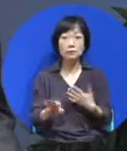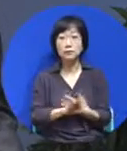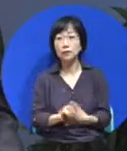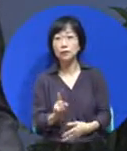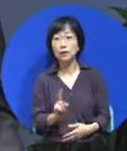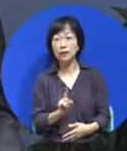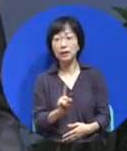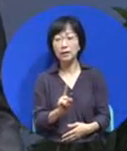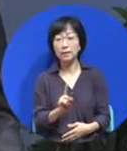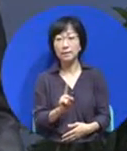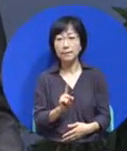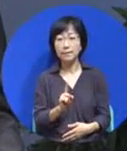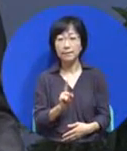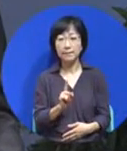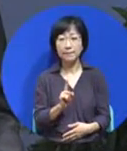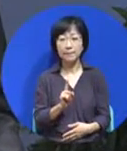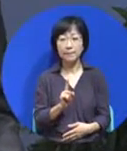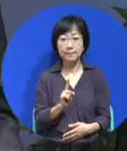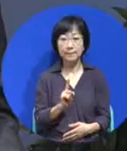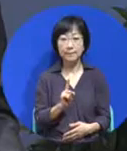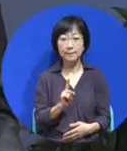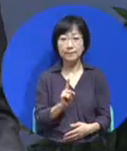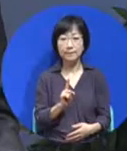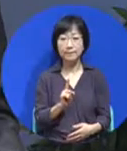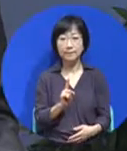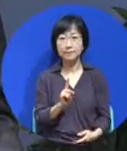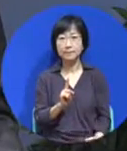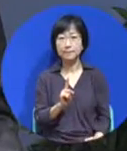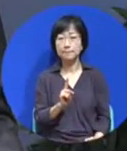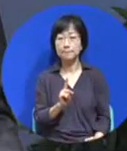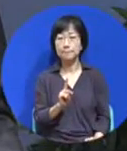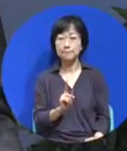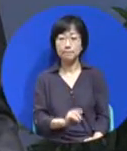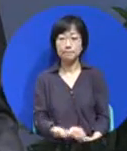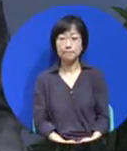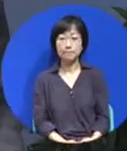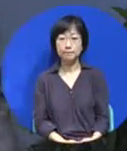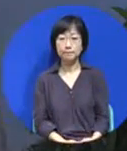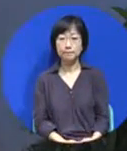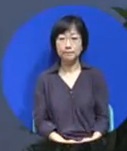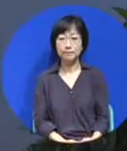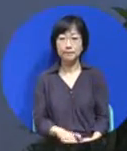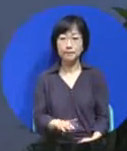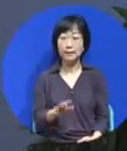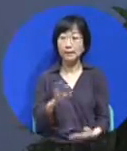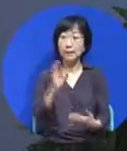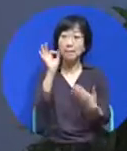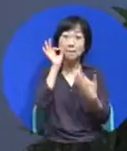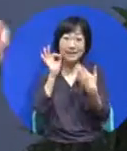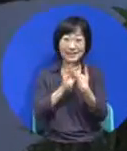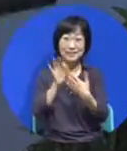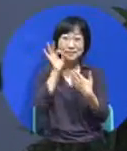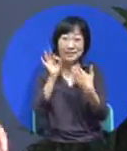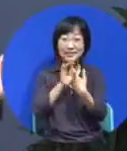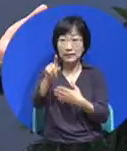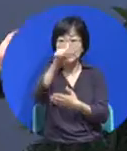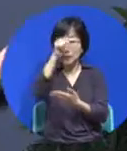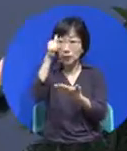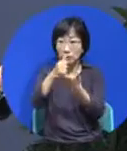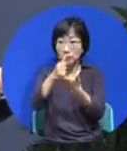everyday basis, what would happen to you then? 물을 필요도 없겠죠. There's no need to even ask. 조금 장로님들 보세요. 장로님, 사모님이 장인지다고